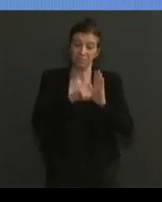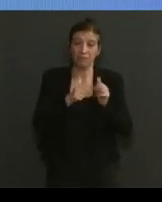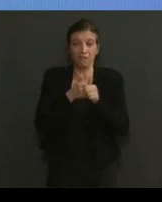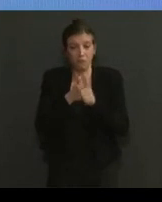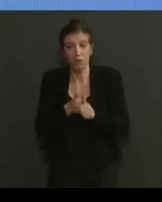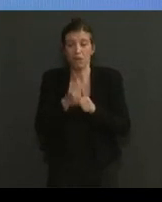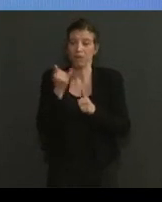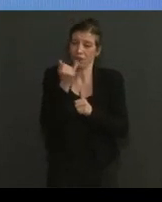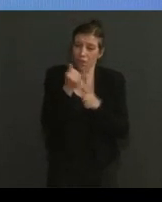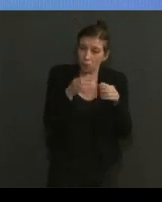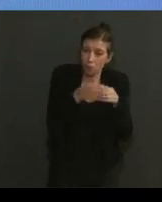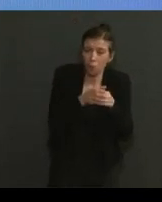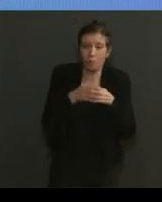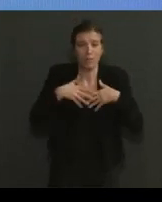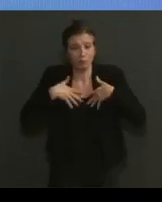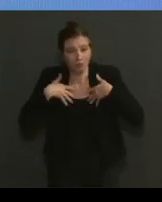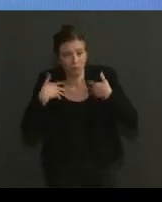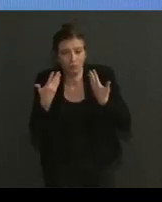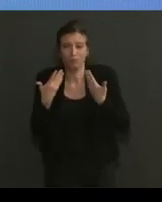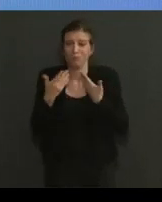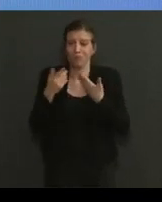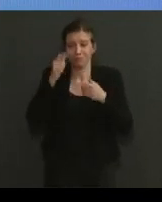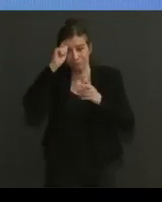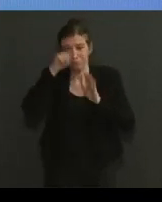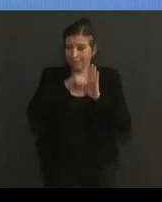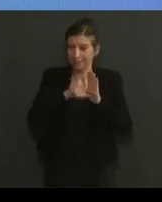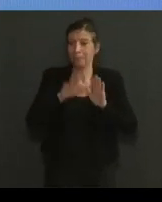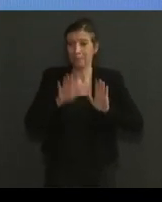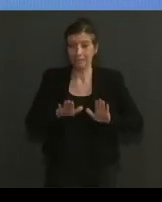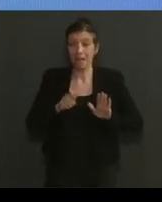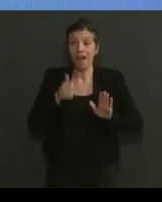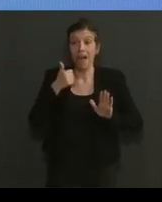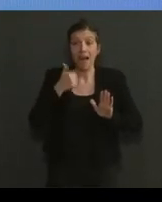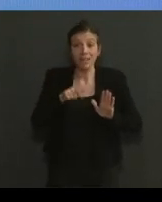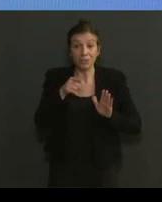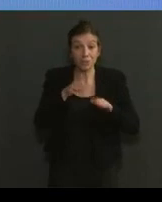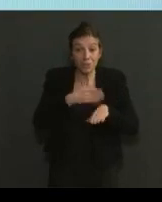om perspectief te bieden op nieuwe versoepelingen in januari.